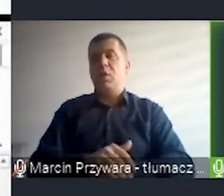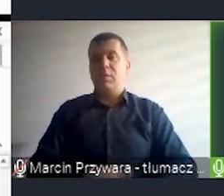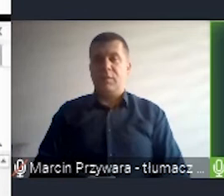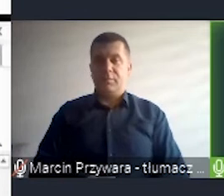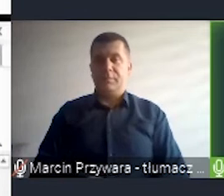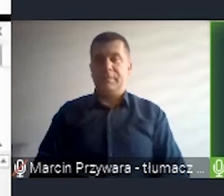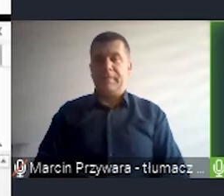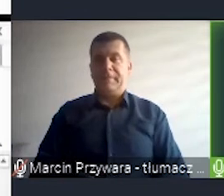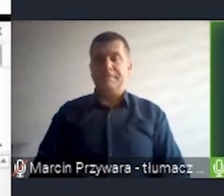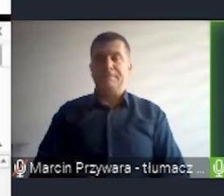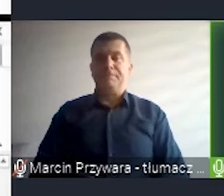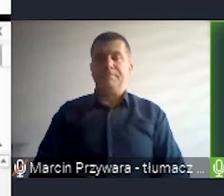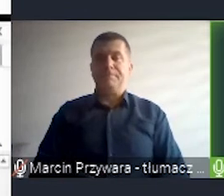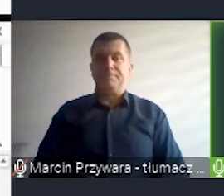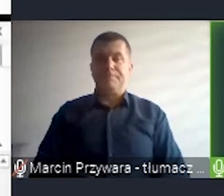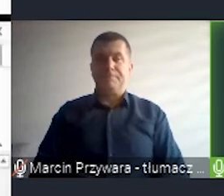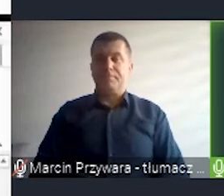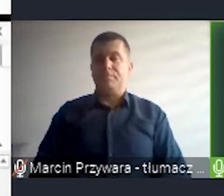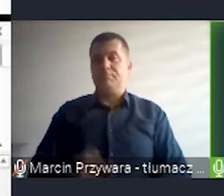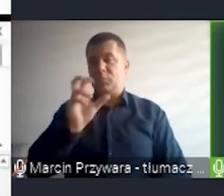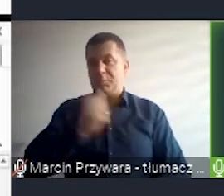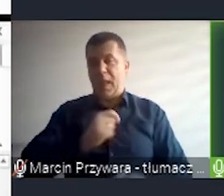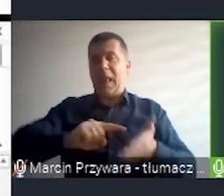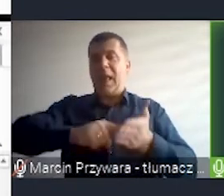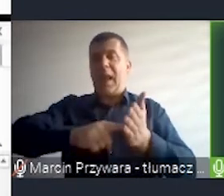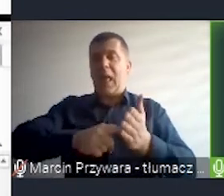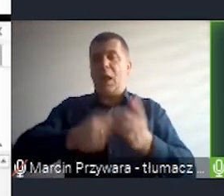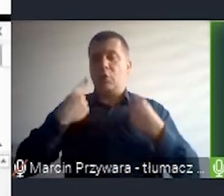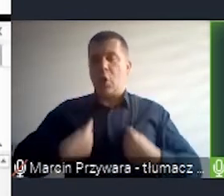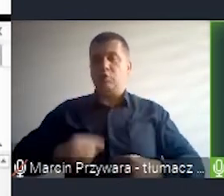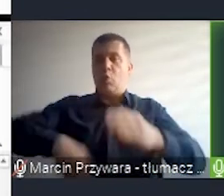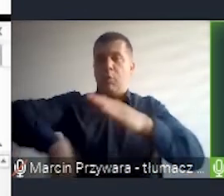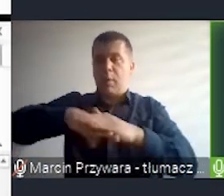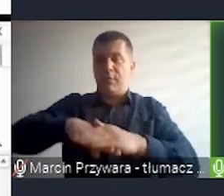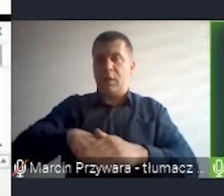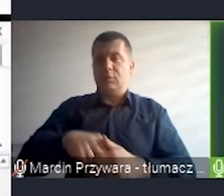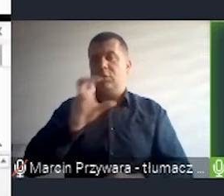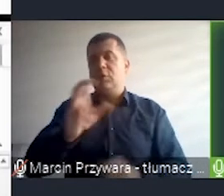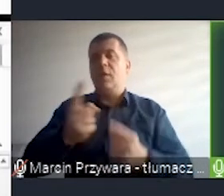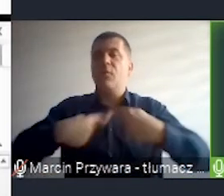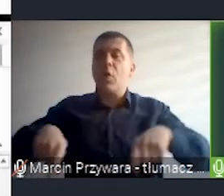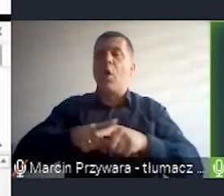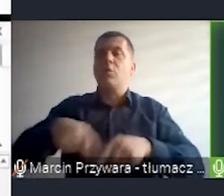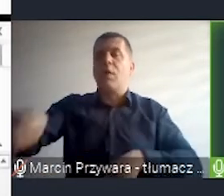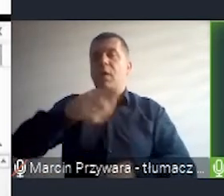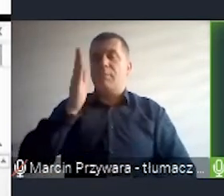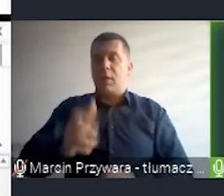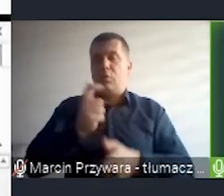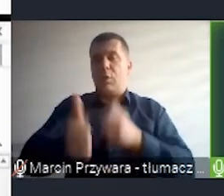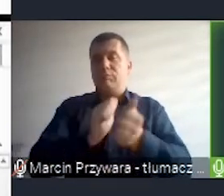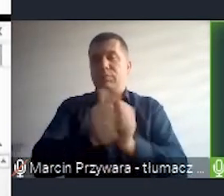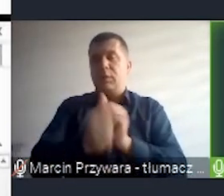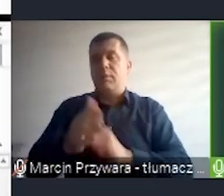o dofinansowanie. Czy jest rejestr osób upoważnionych, czy z wykonawcami, którzy będą przetwarzać,